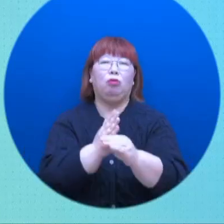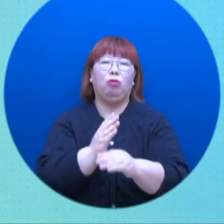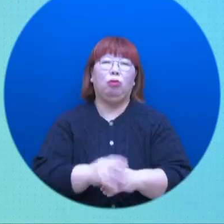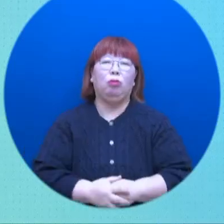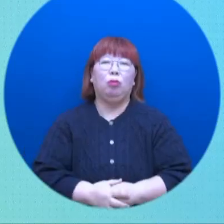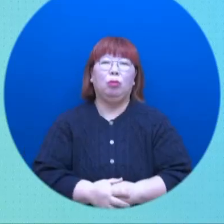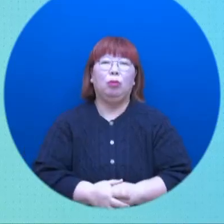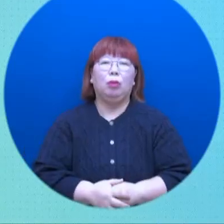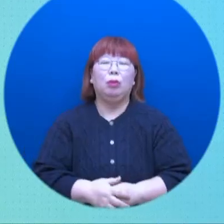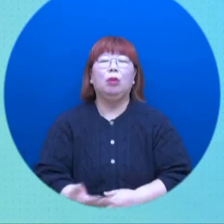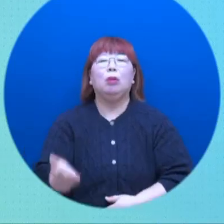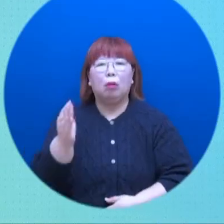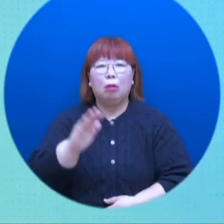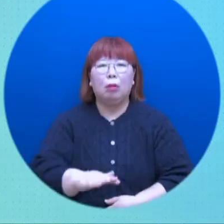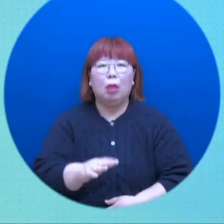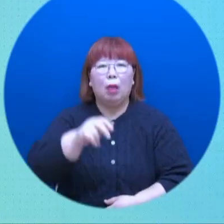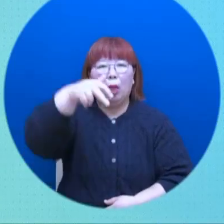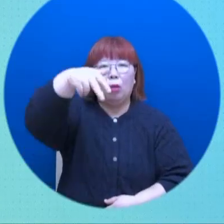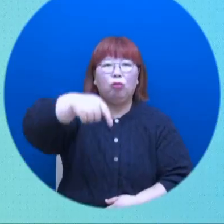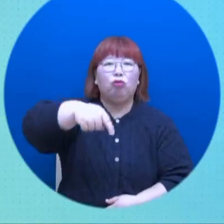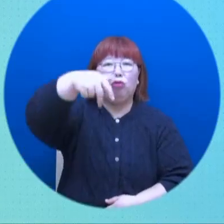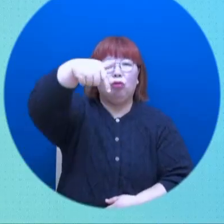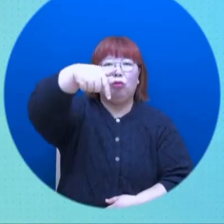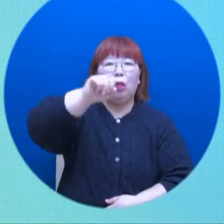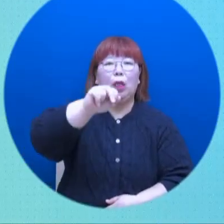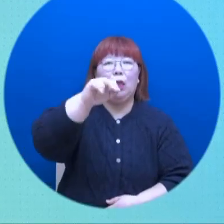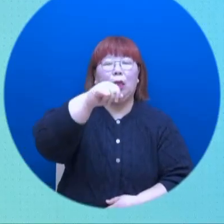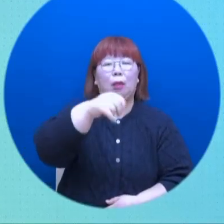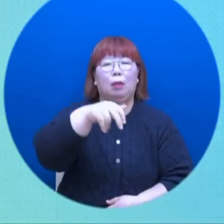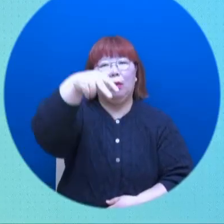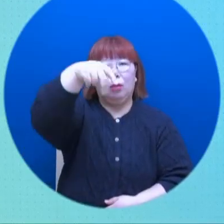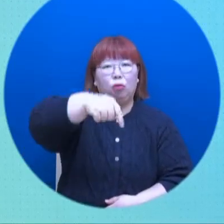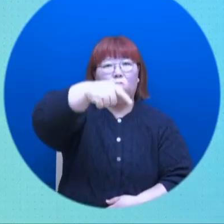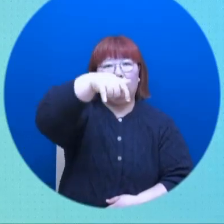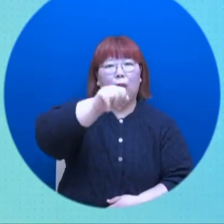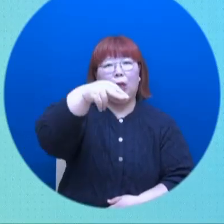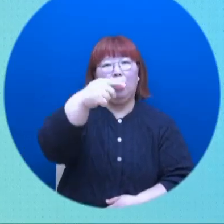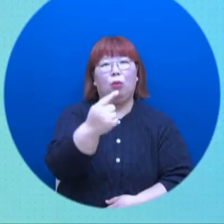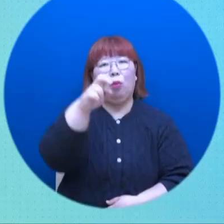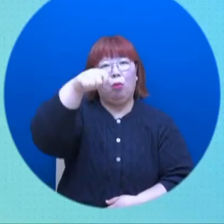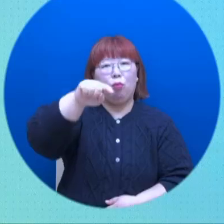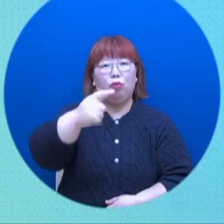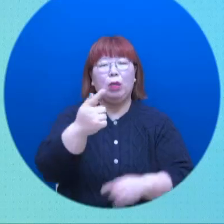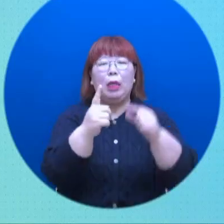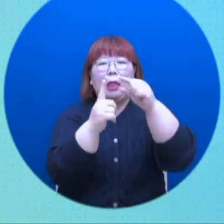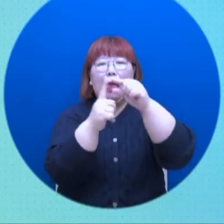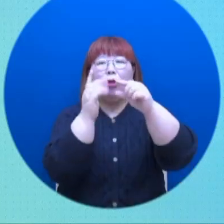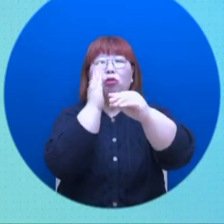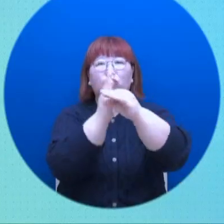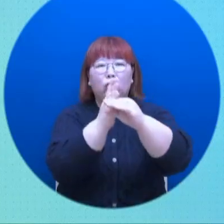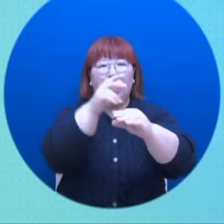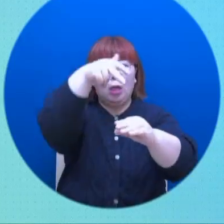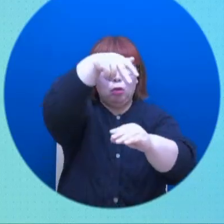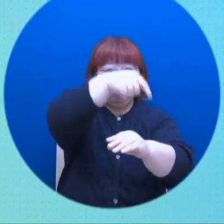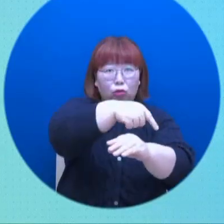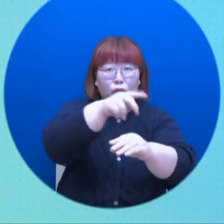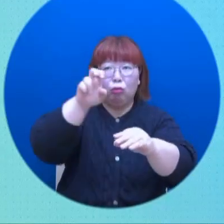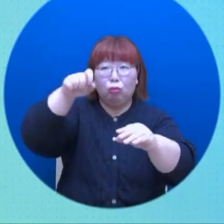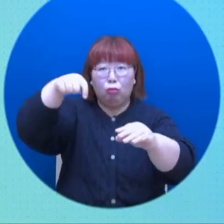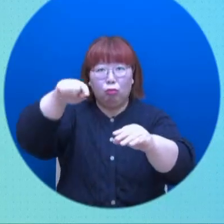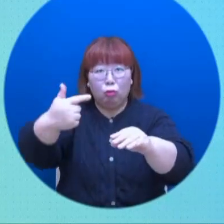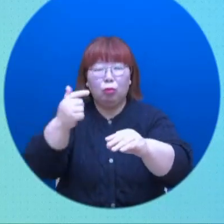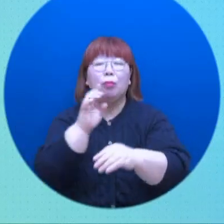주기도문에서 기도를 한번 빼보세요. 그럼 뭐가 되죠? 주문이 됩니다. 우리가 마음을